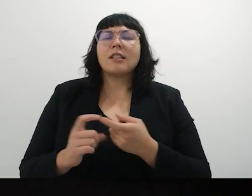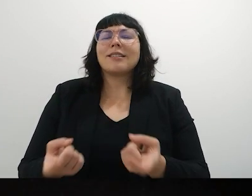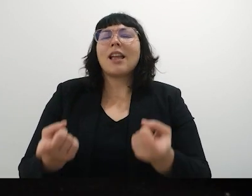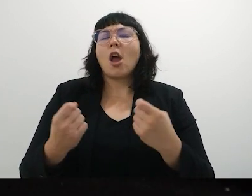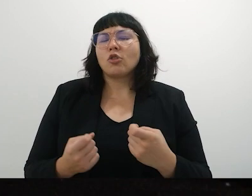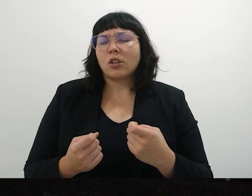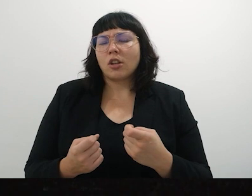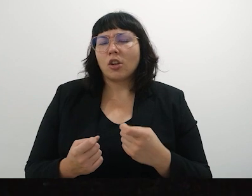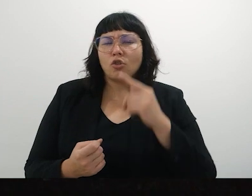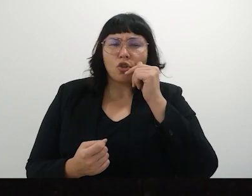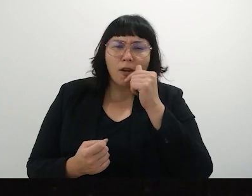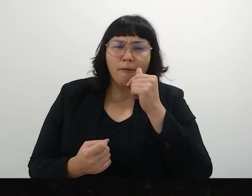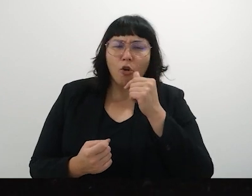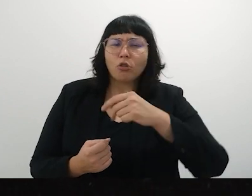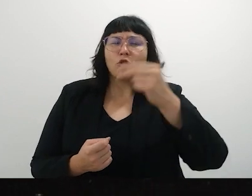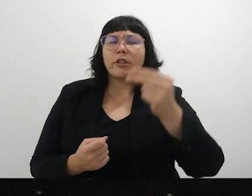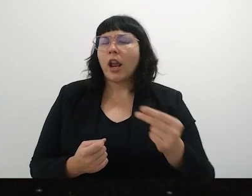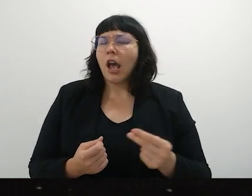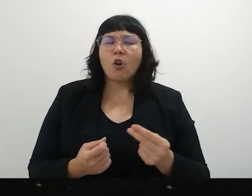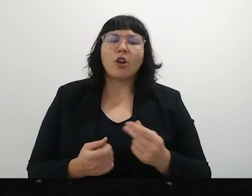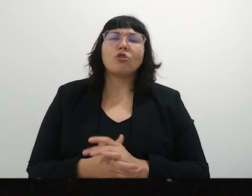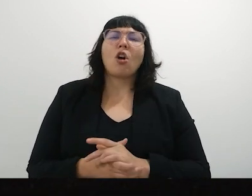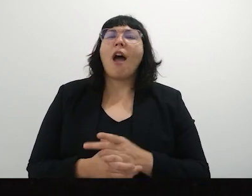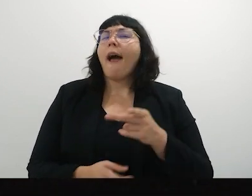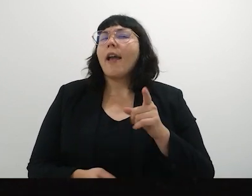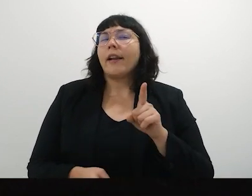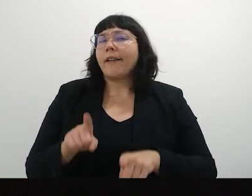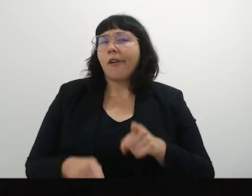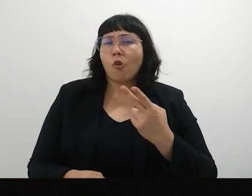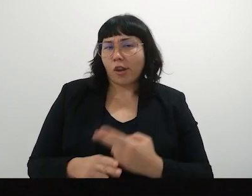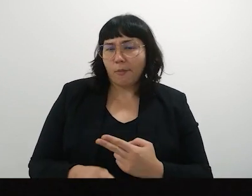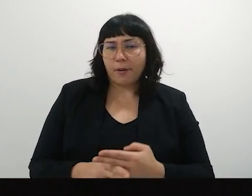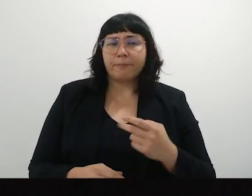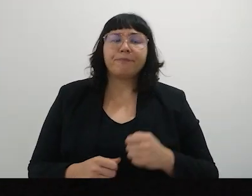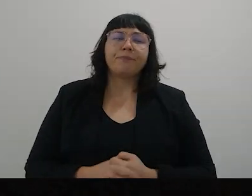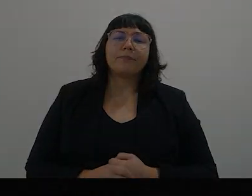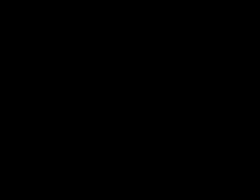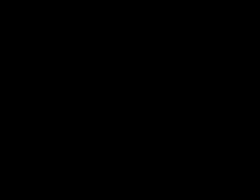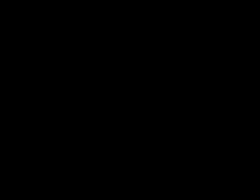i poljoprivredu, a neretko se i ime vlasnika nađe na određenom delu pljoske.